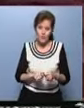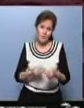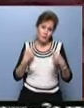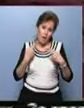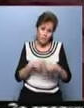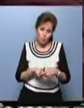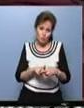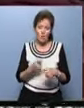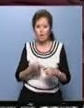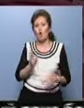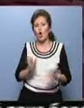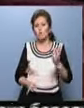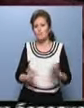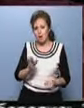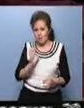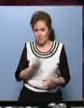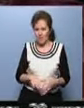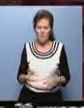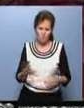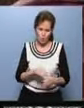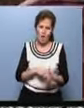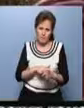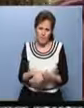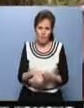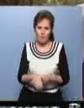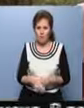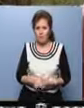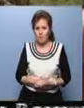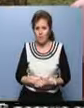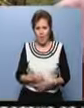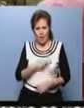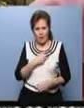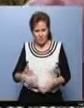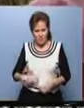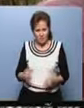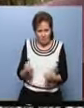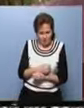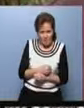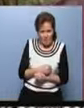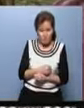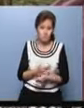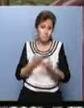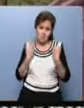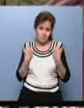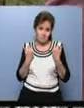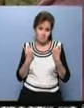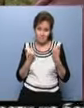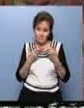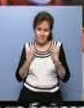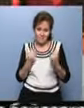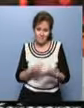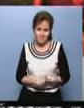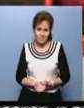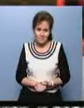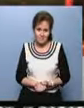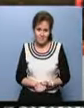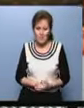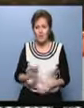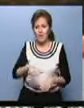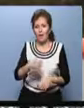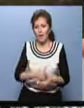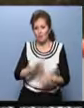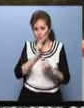принципе, нормально все. Все реально, все можно. А риска травмы получить нет? Нет. Я думаю, что нет. За главный приз